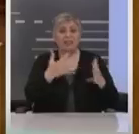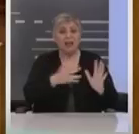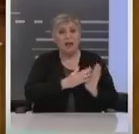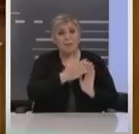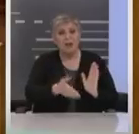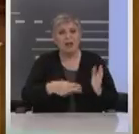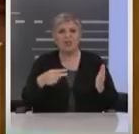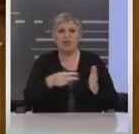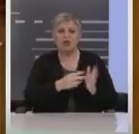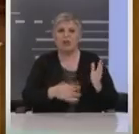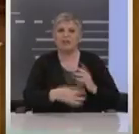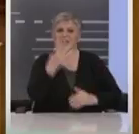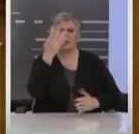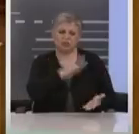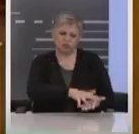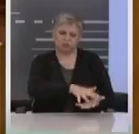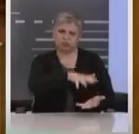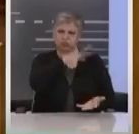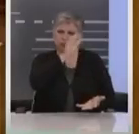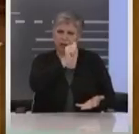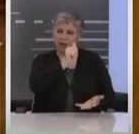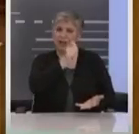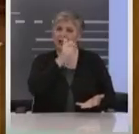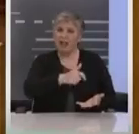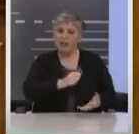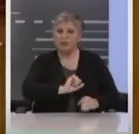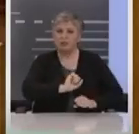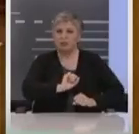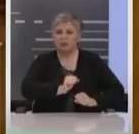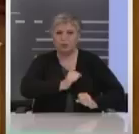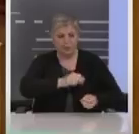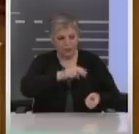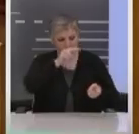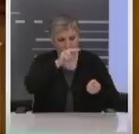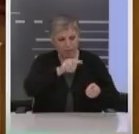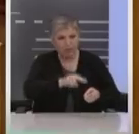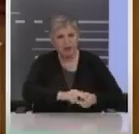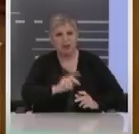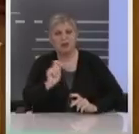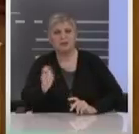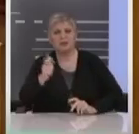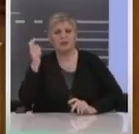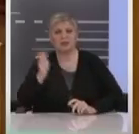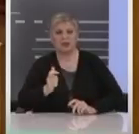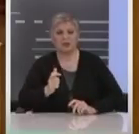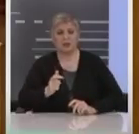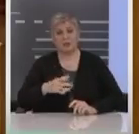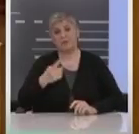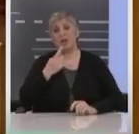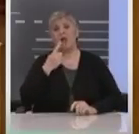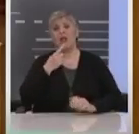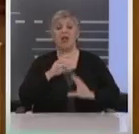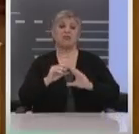2010-2014. Μας λένε επίσης ότι δήθεν αυτό το πλεόνασμα προέκυψε από την